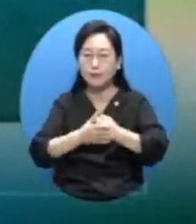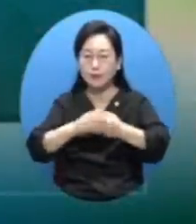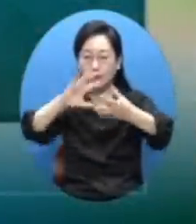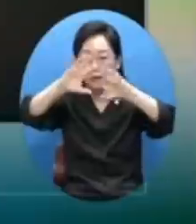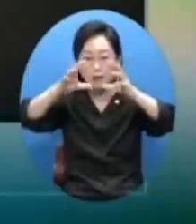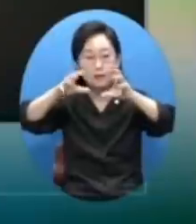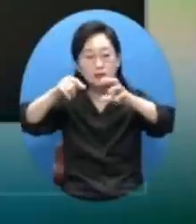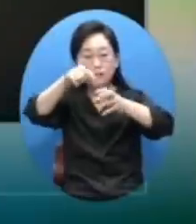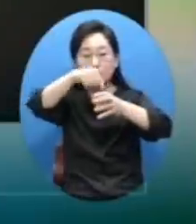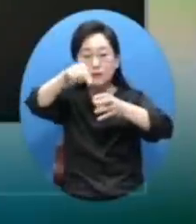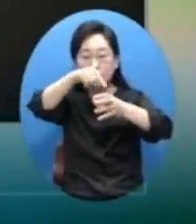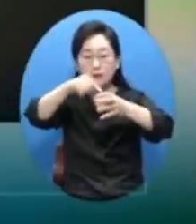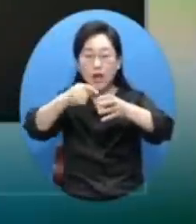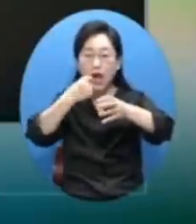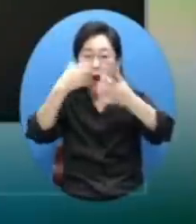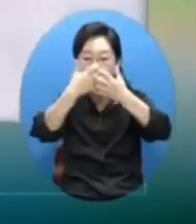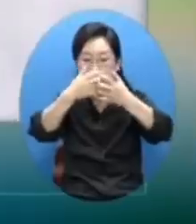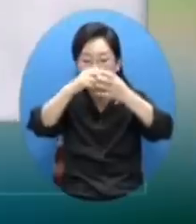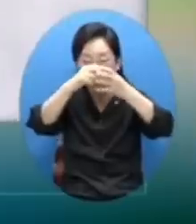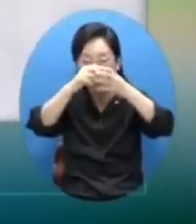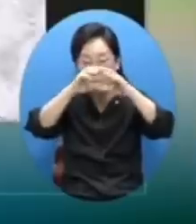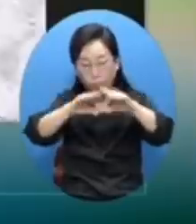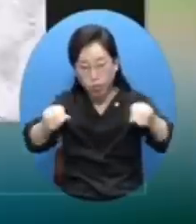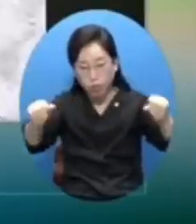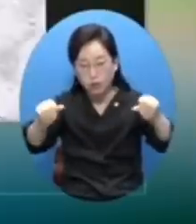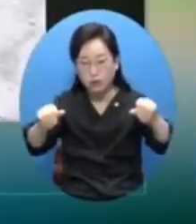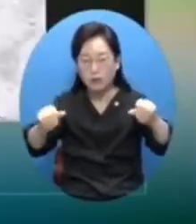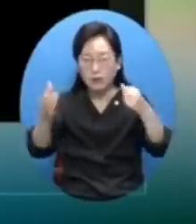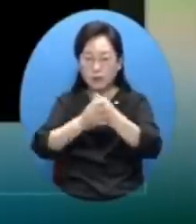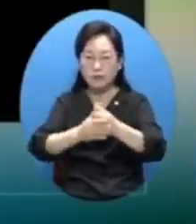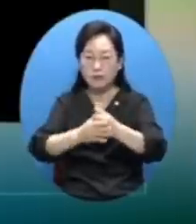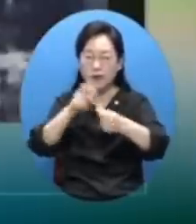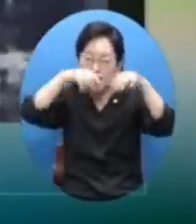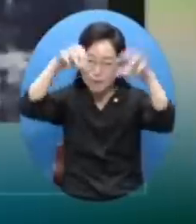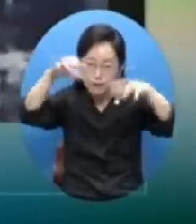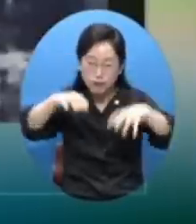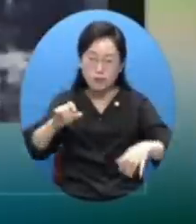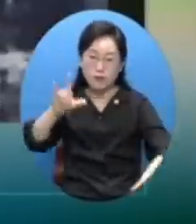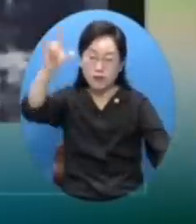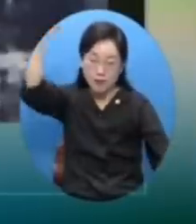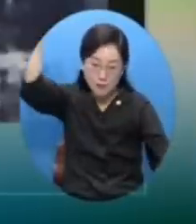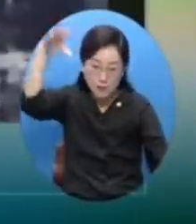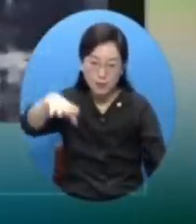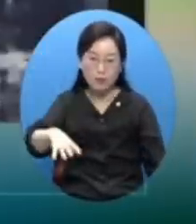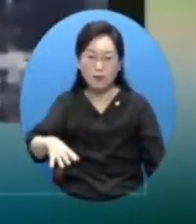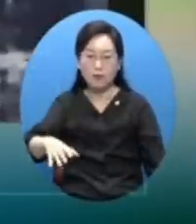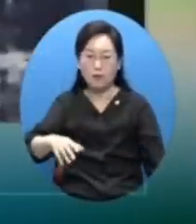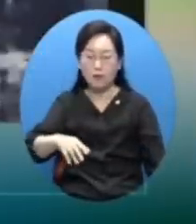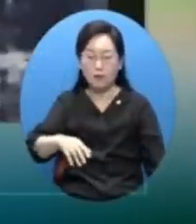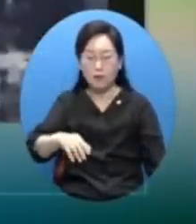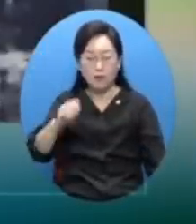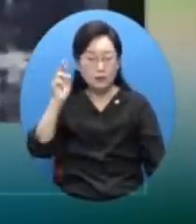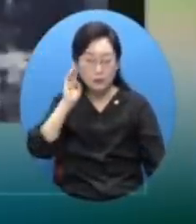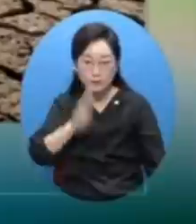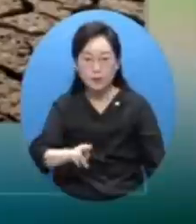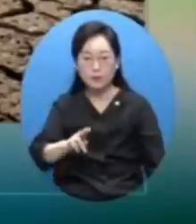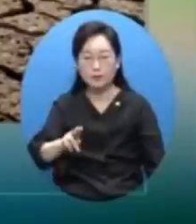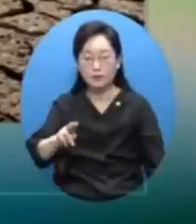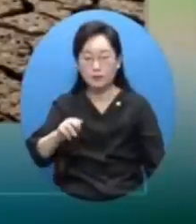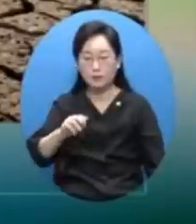집적인 호우 폭설 한파 포경 감원 등이 일어나면서 생물이 사는 환경을 위협하고